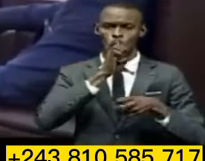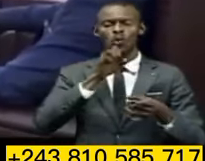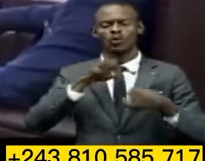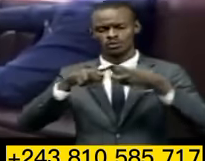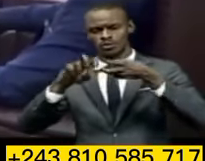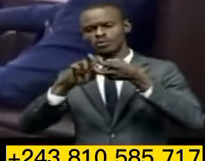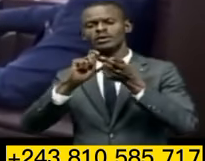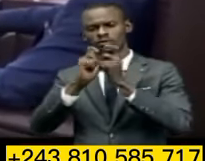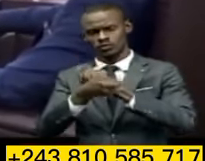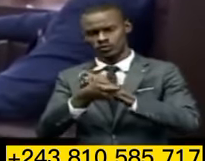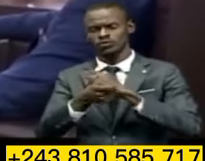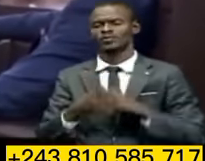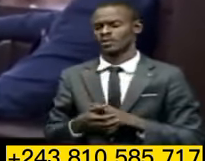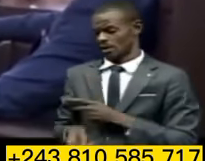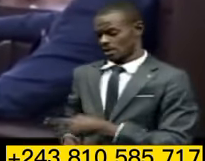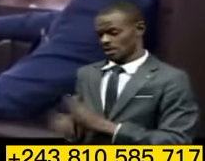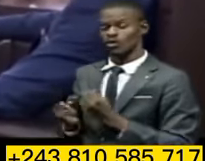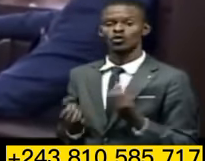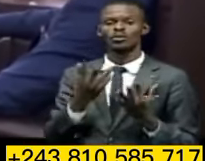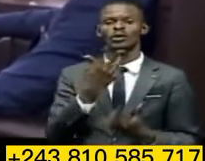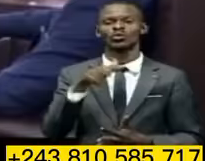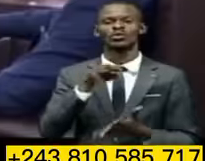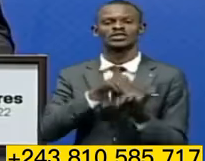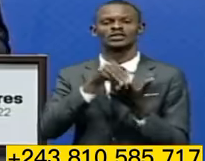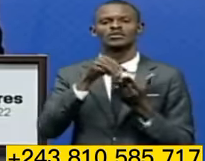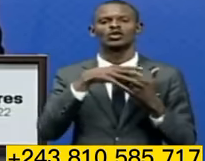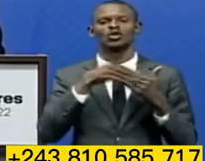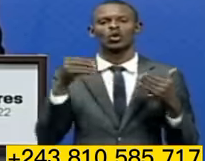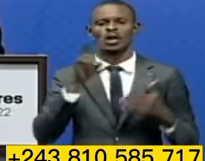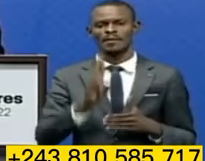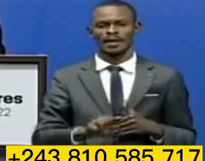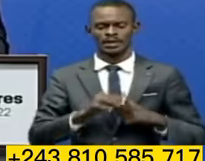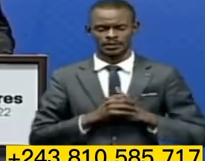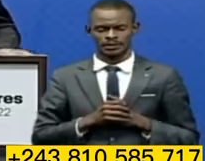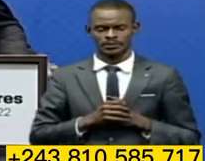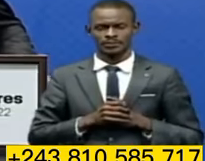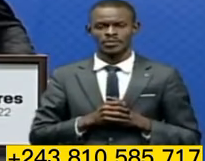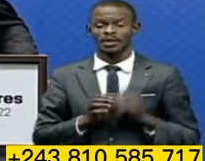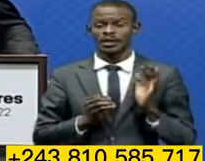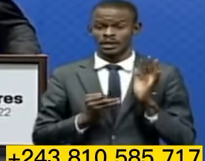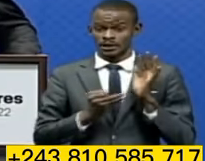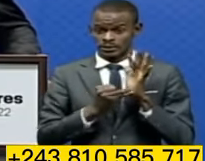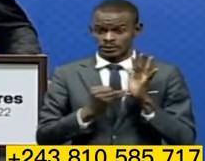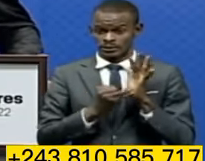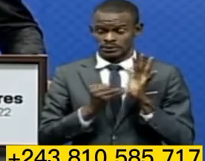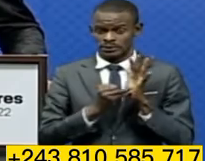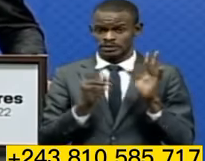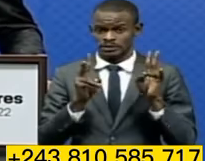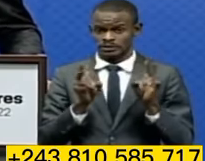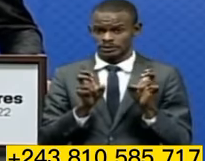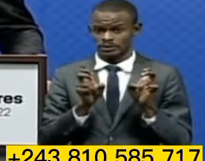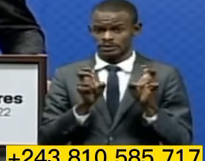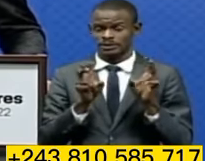a été approuvé à hauteur de 300 millions de dollars américains. Le septième texte a concerné